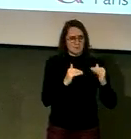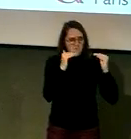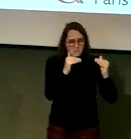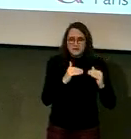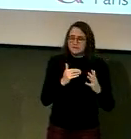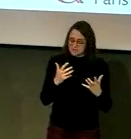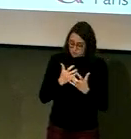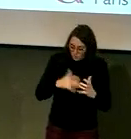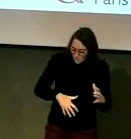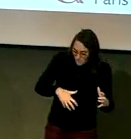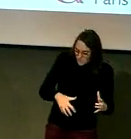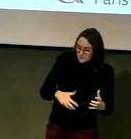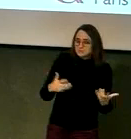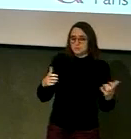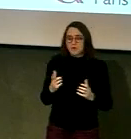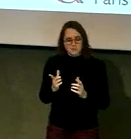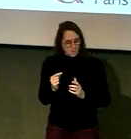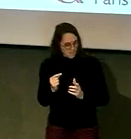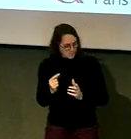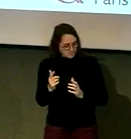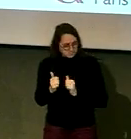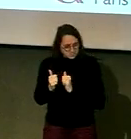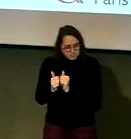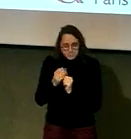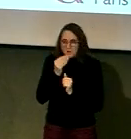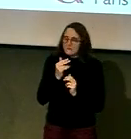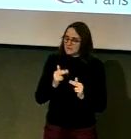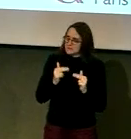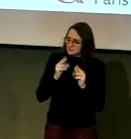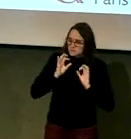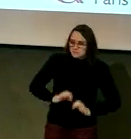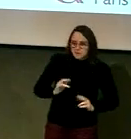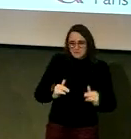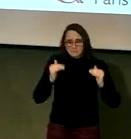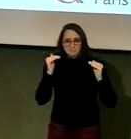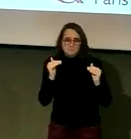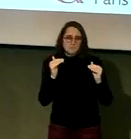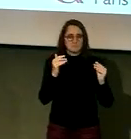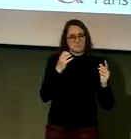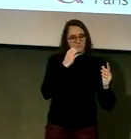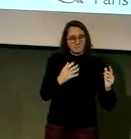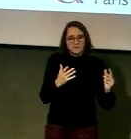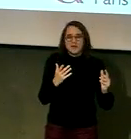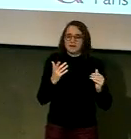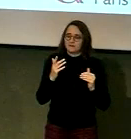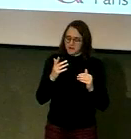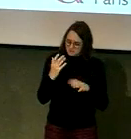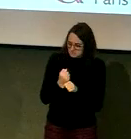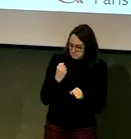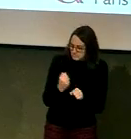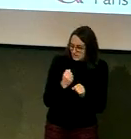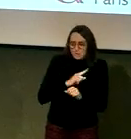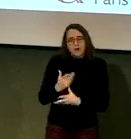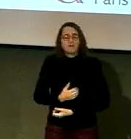été désirée, elles sont en couple, niveau de scolarité, il est bien important, il y a quand même l'emploi, elles ne sont pas du